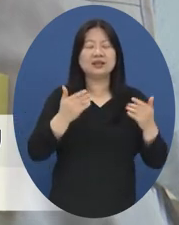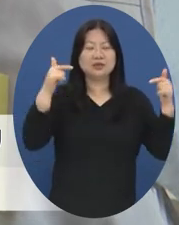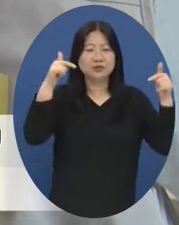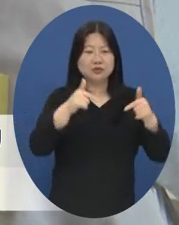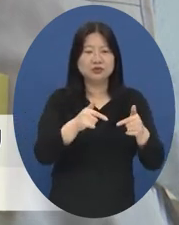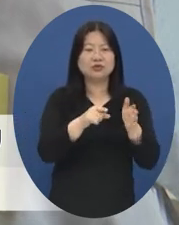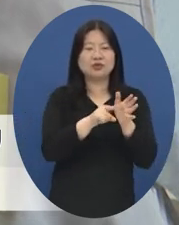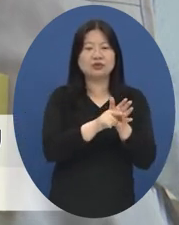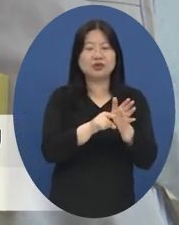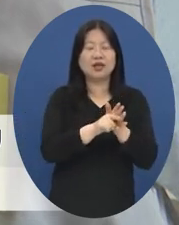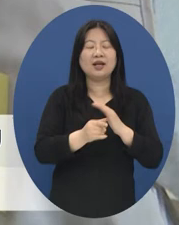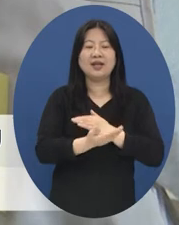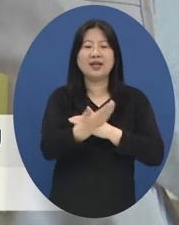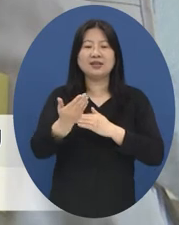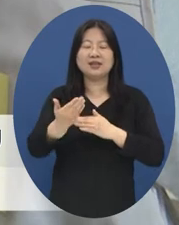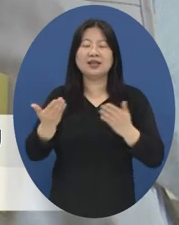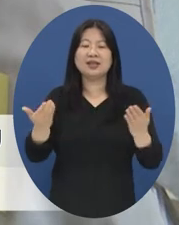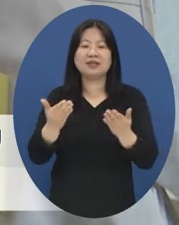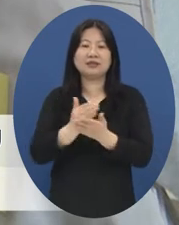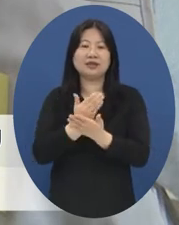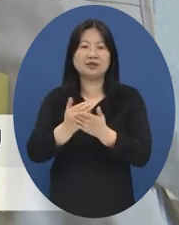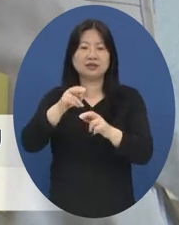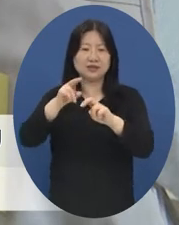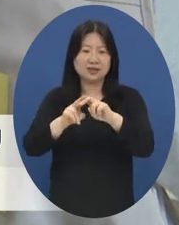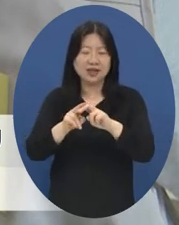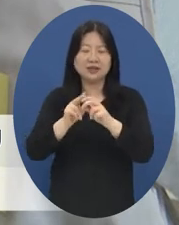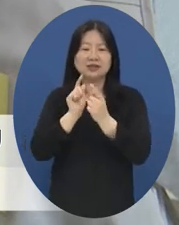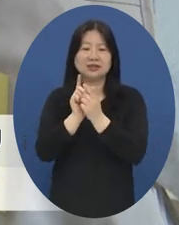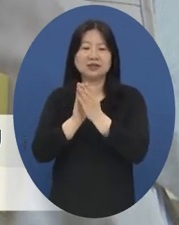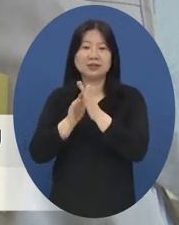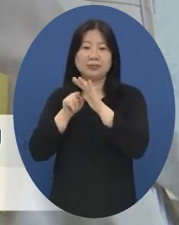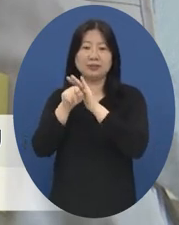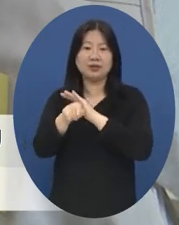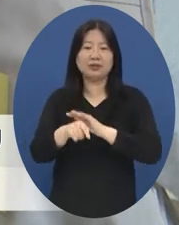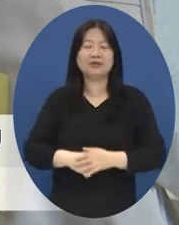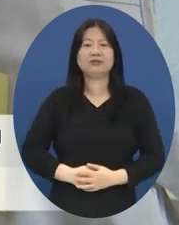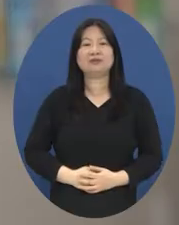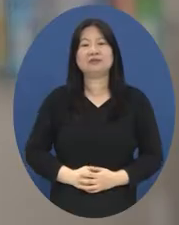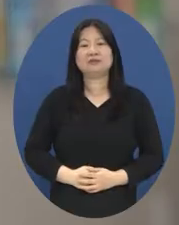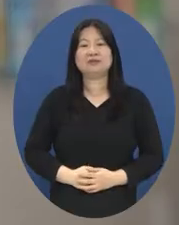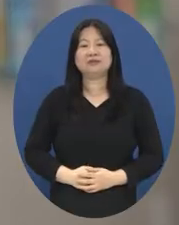뛰고 있는 이들의 일손 나눔 현장, 최지영 기자가 가봤습니다.